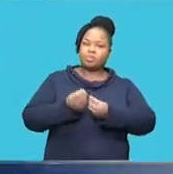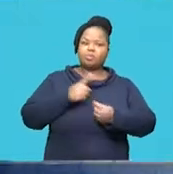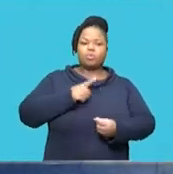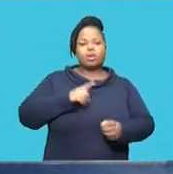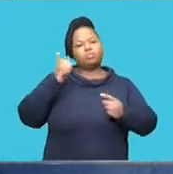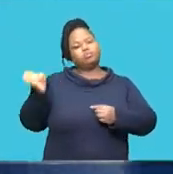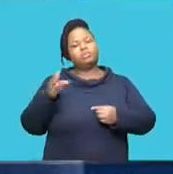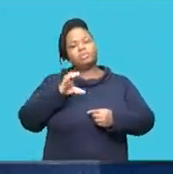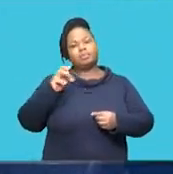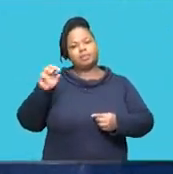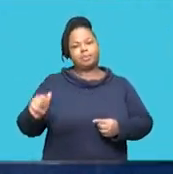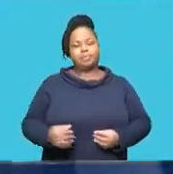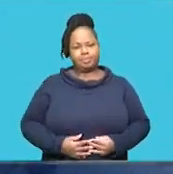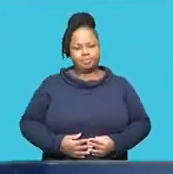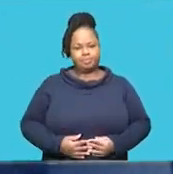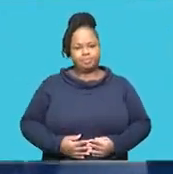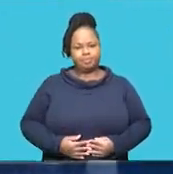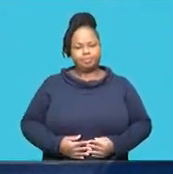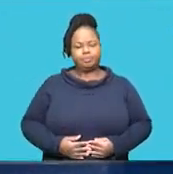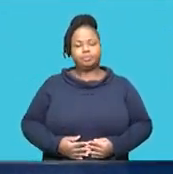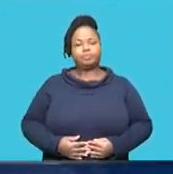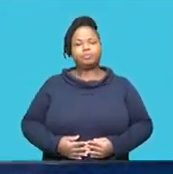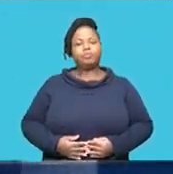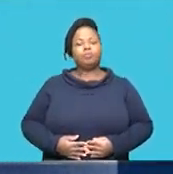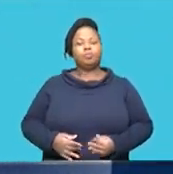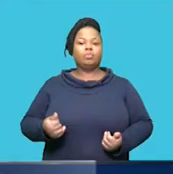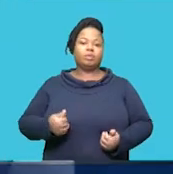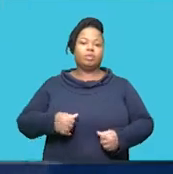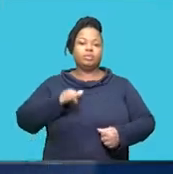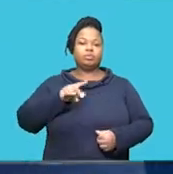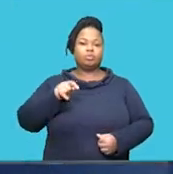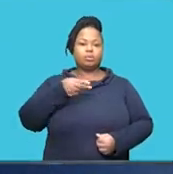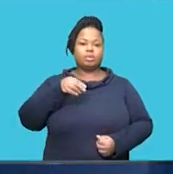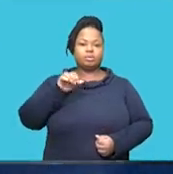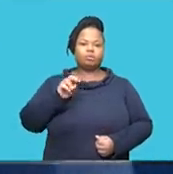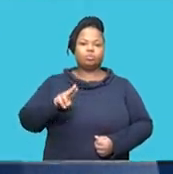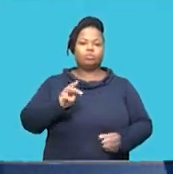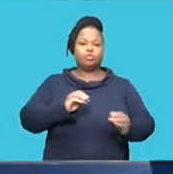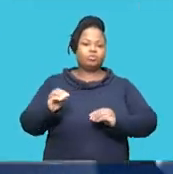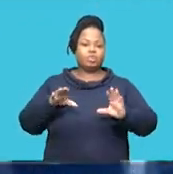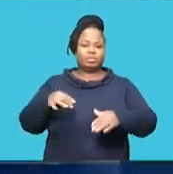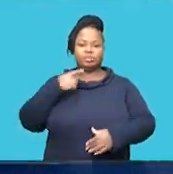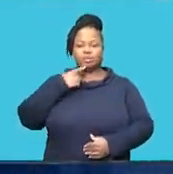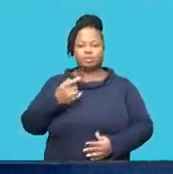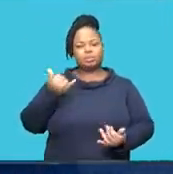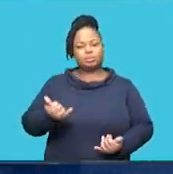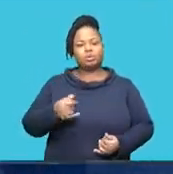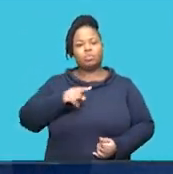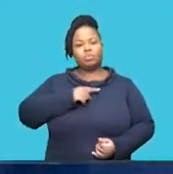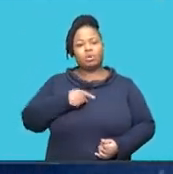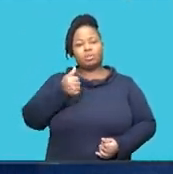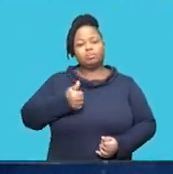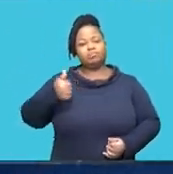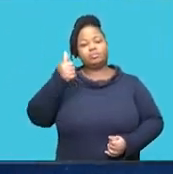sihamba ama-CCMA. Intshukumo emele ababasebenzi i-Intoyethu Movement ithi ukwala komlawuli